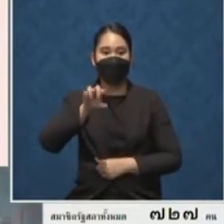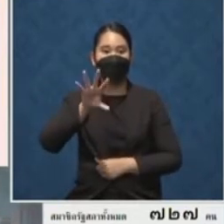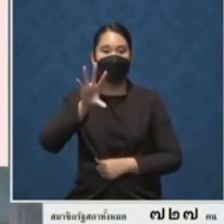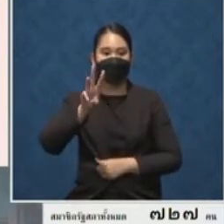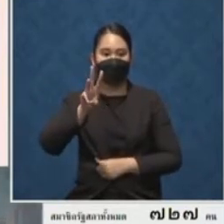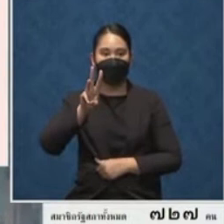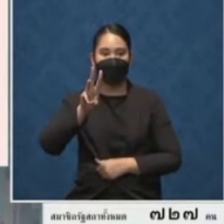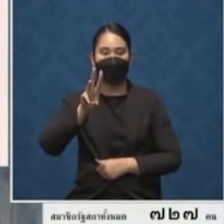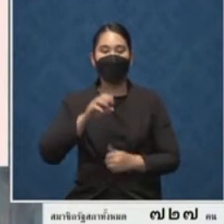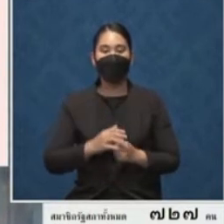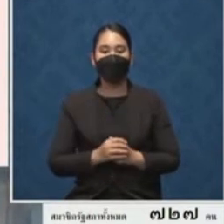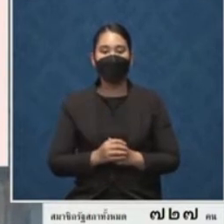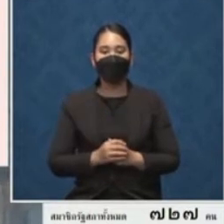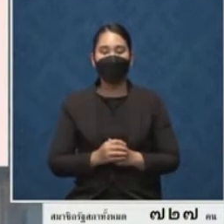พย